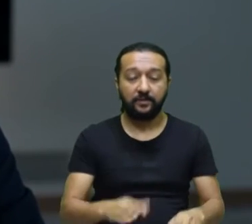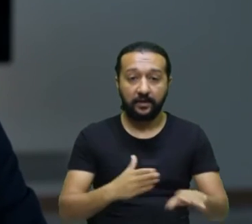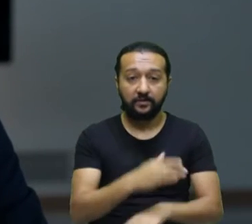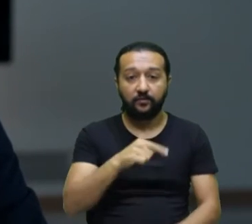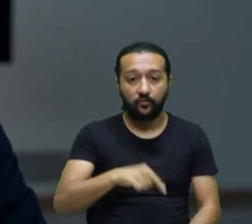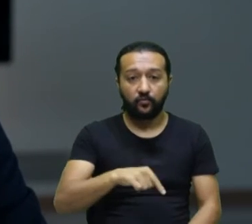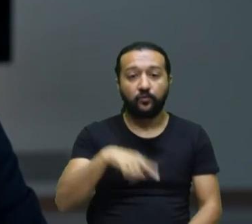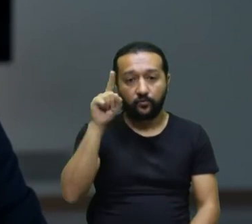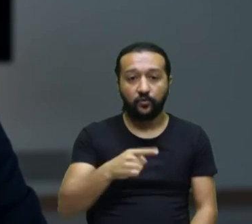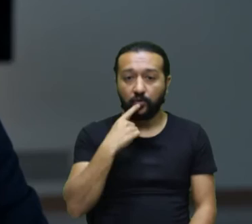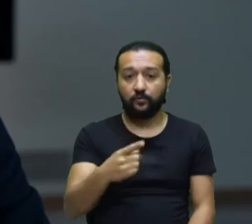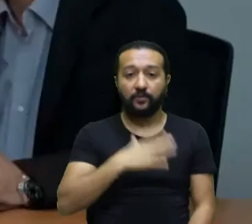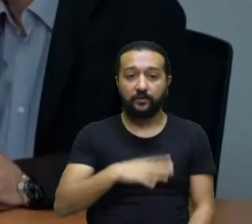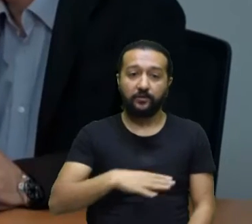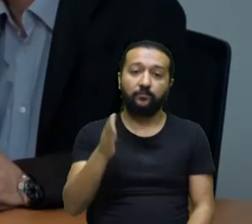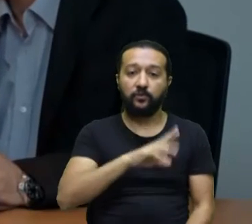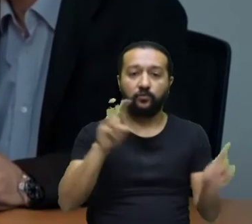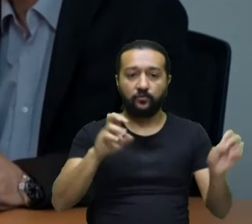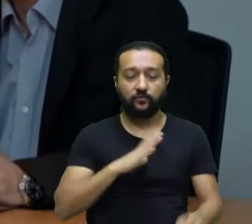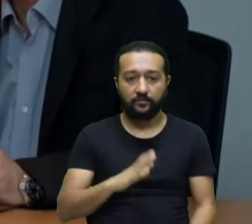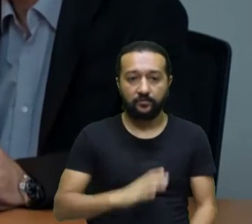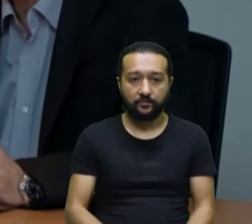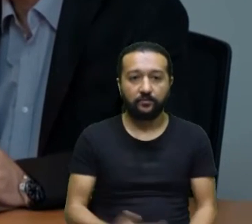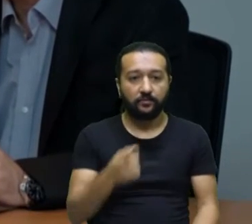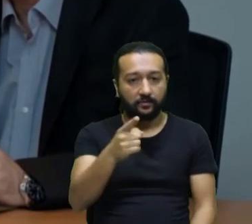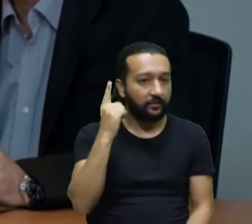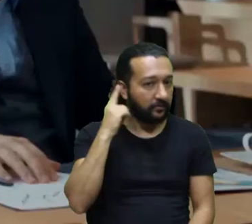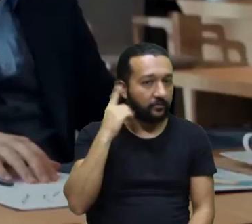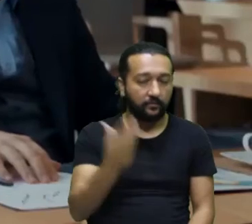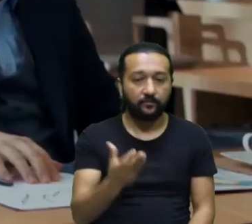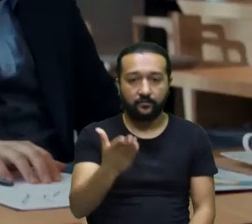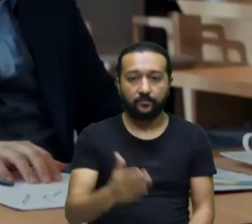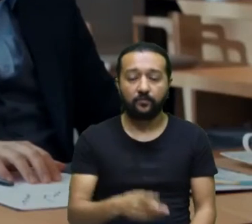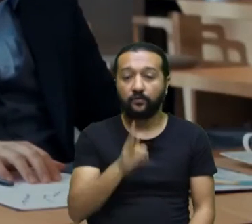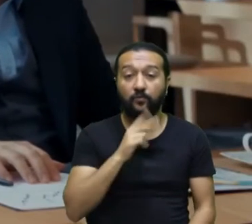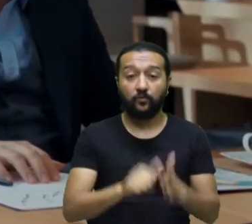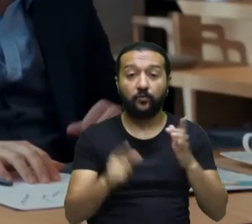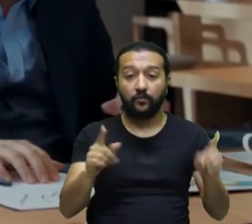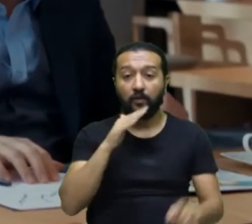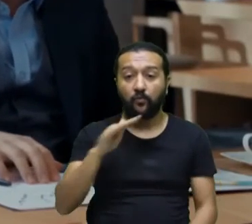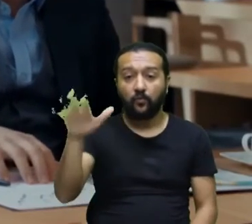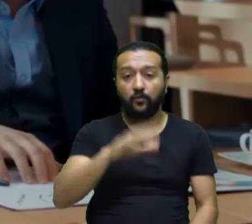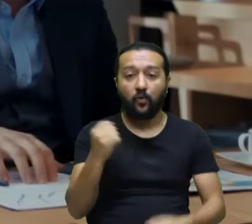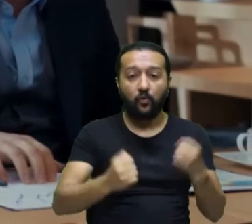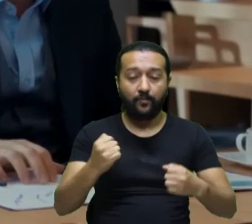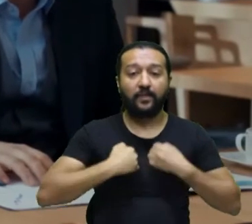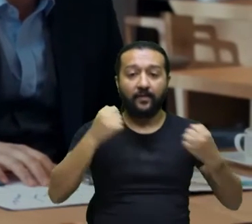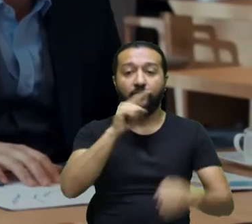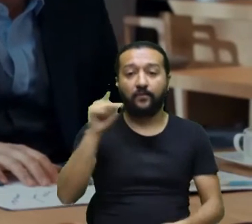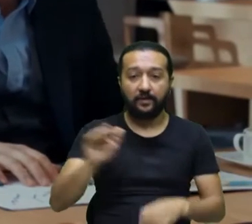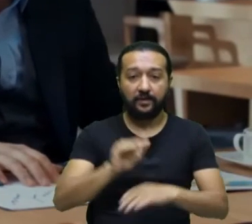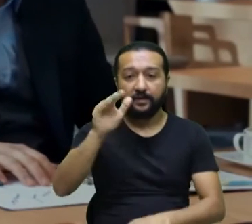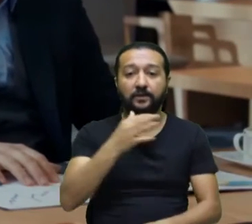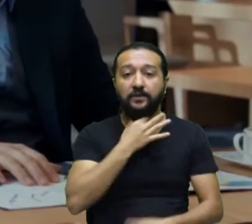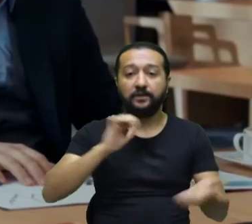Aslında bugün gündeme getirmek istediğim başka bir konu var. Seni dinliyoruz. Son dönemde Avrupalı otomobil devlerinin